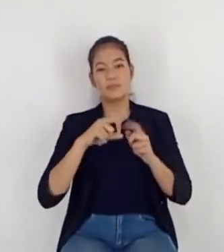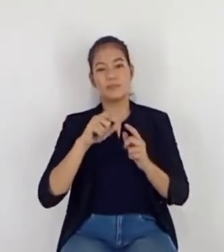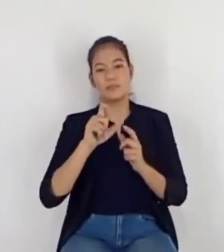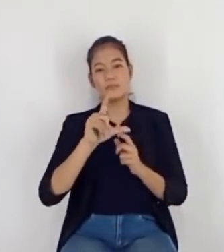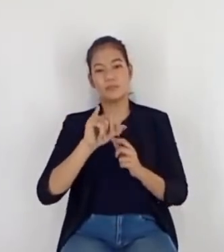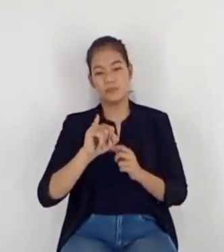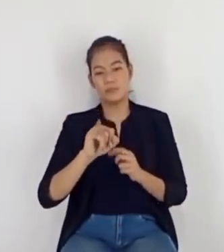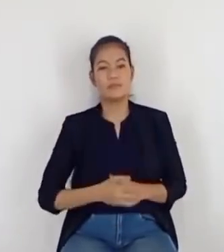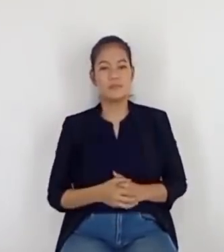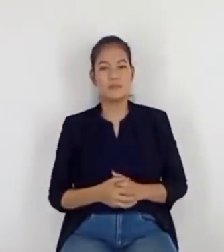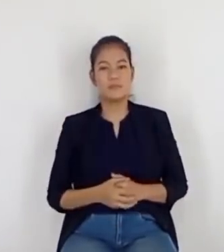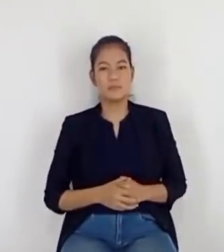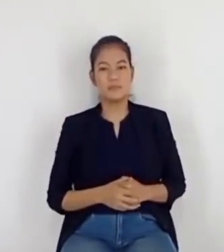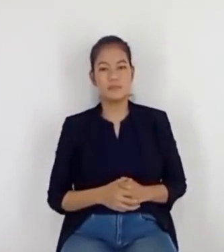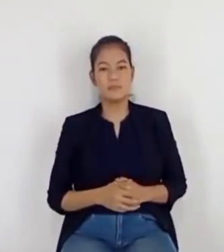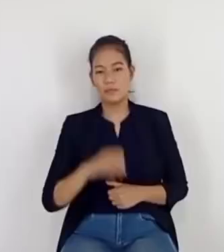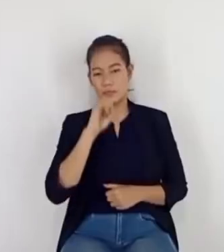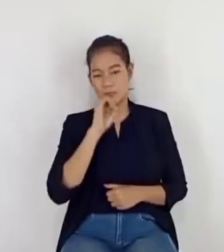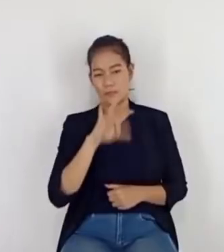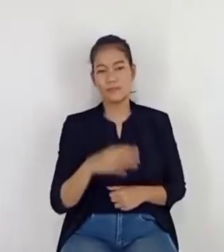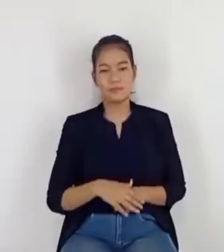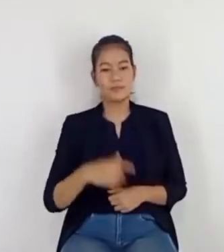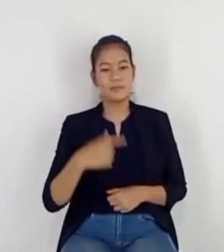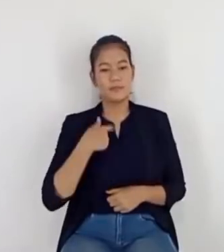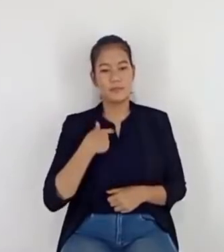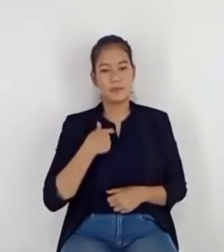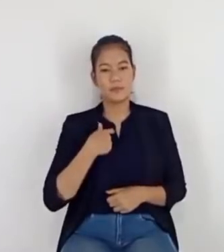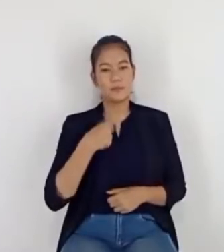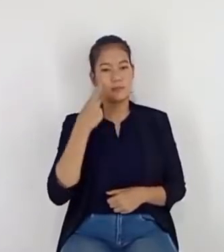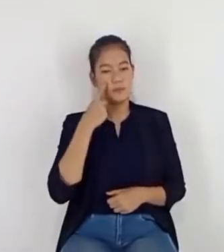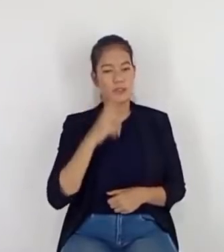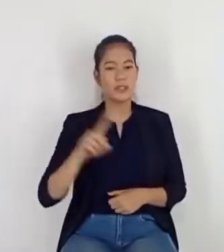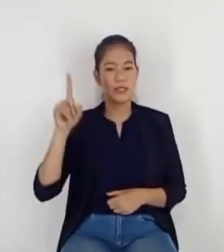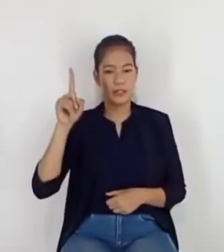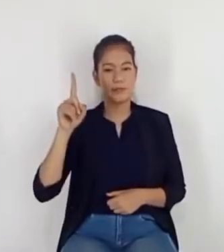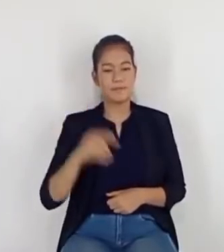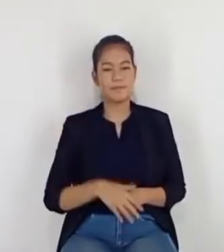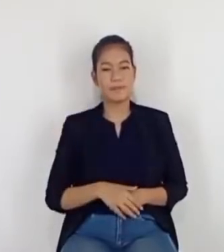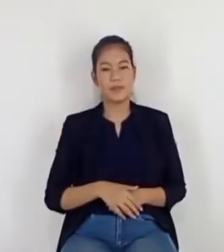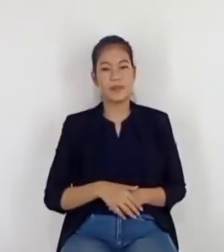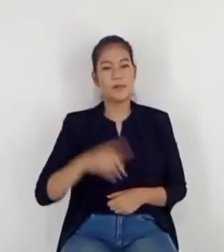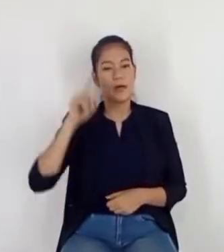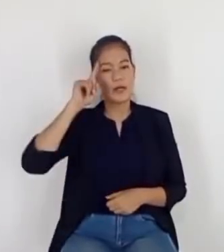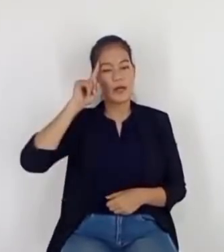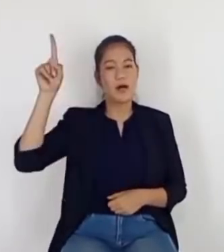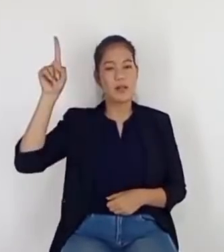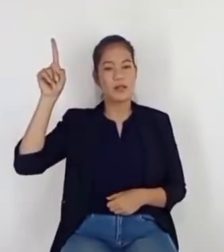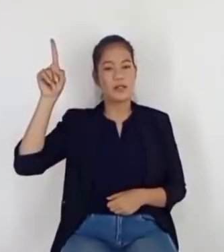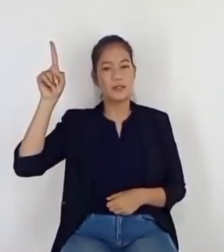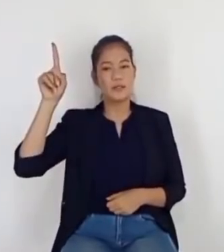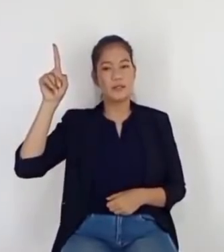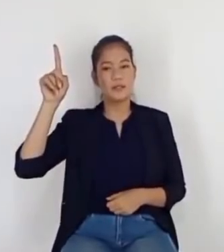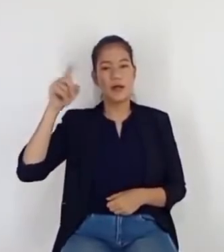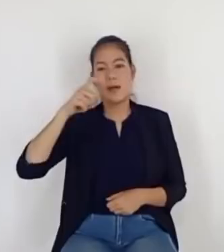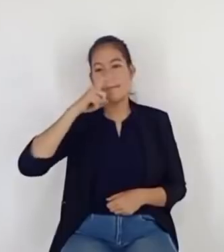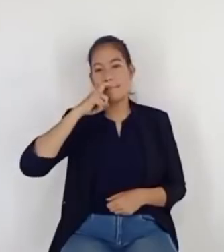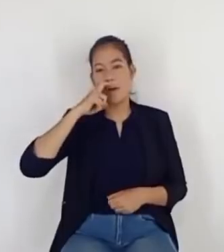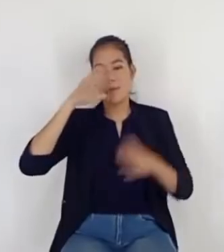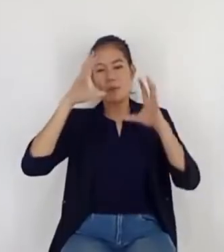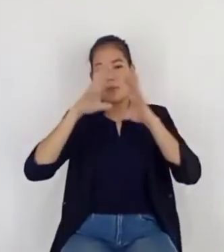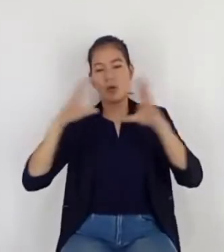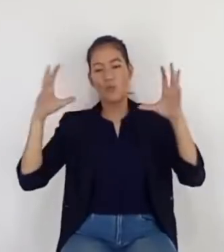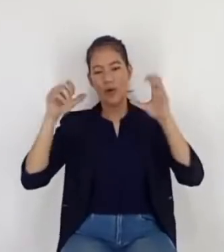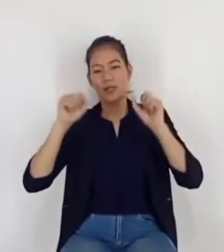rasuli. Kita mengucapkan, aku percaya kepada Allah, Bapa yang